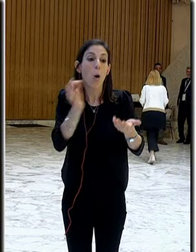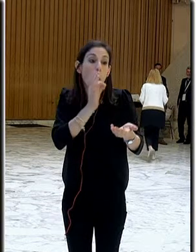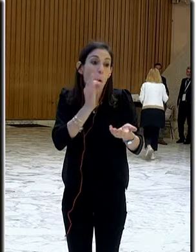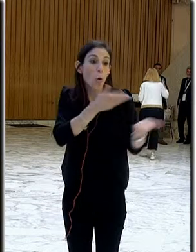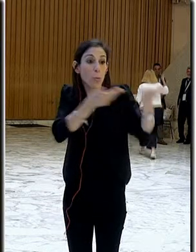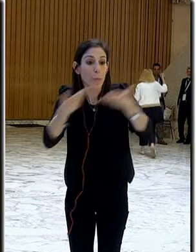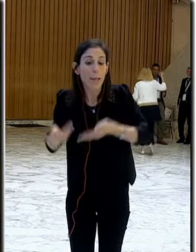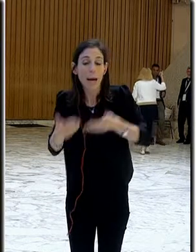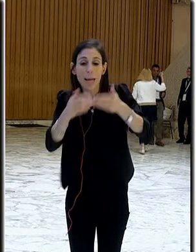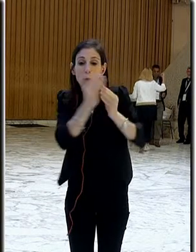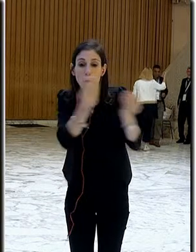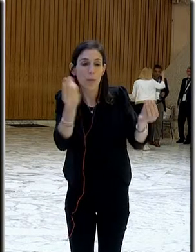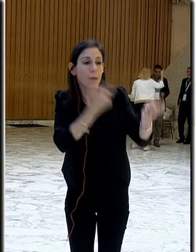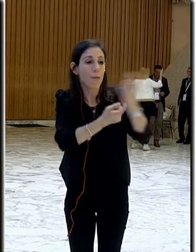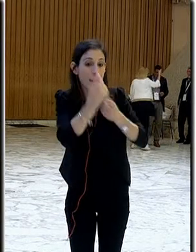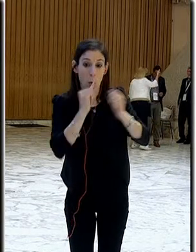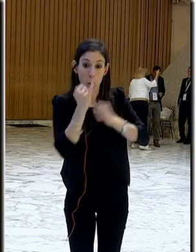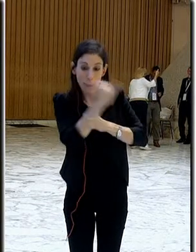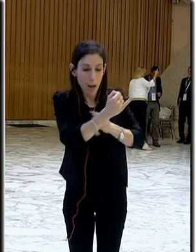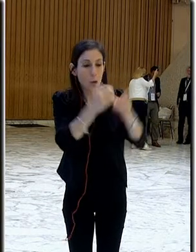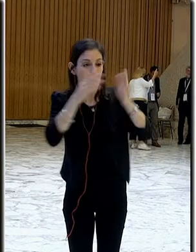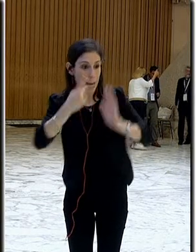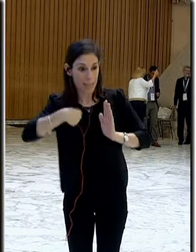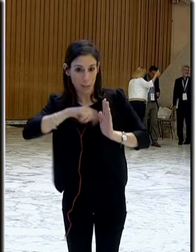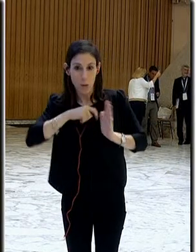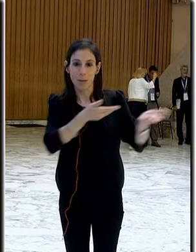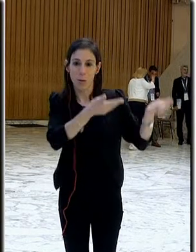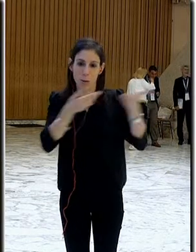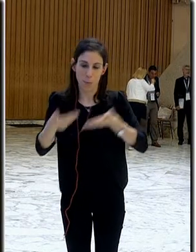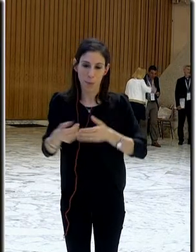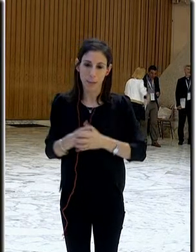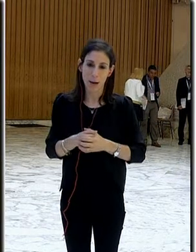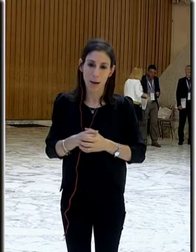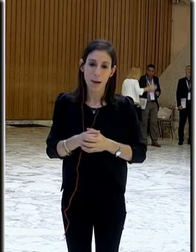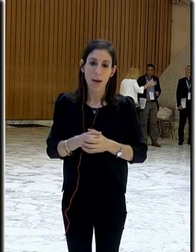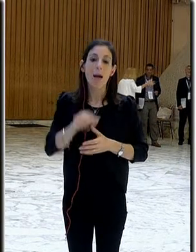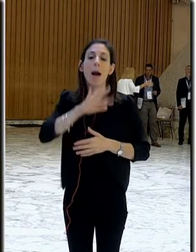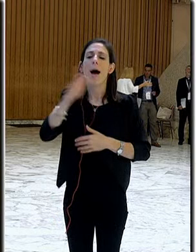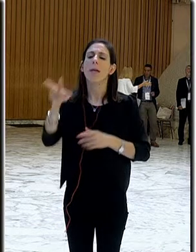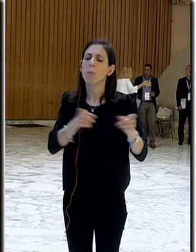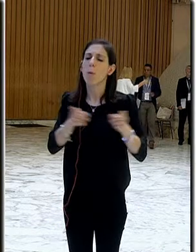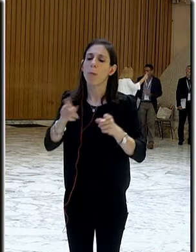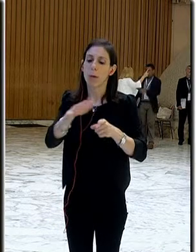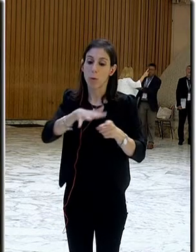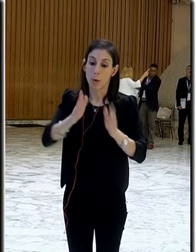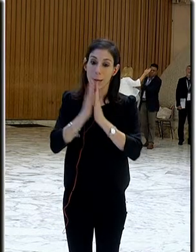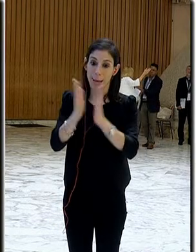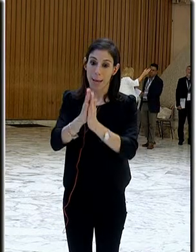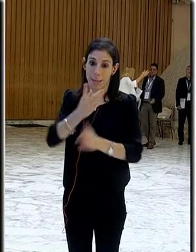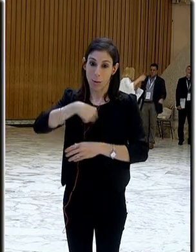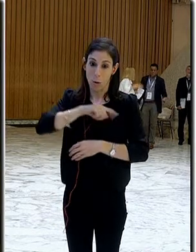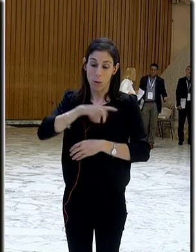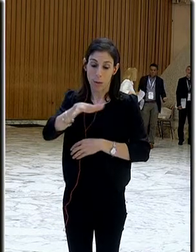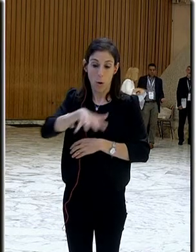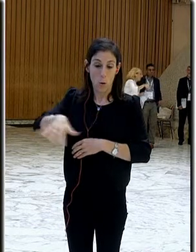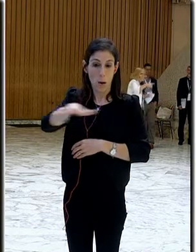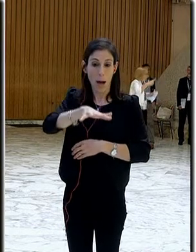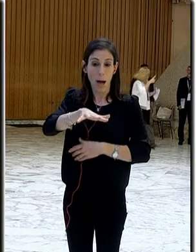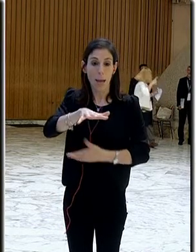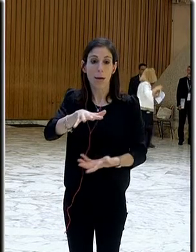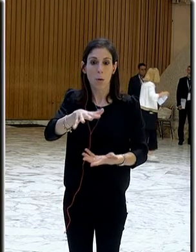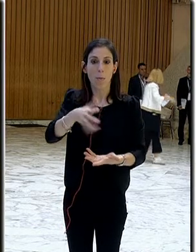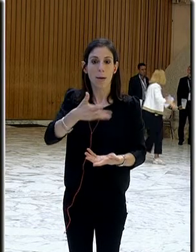loin. À un autre moment, l'église locale avait l'honneur d'accueillir la Croix des